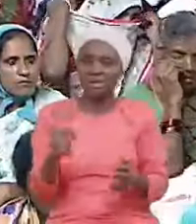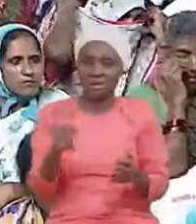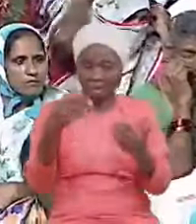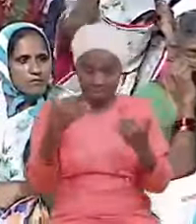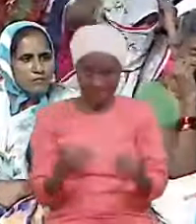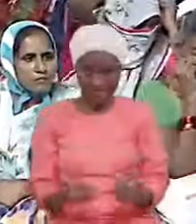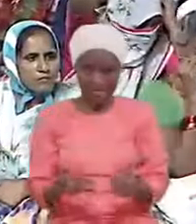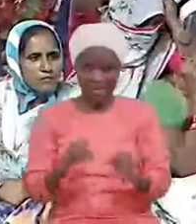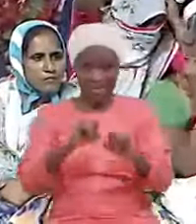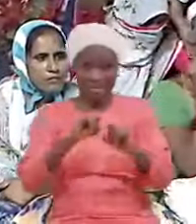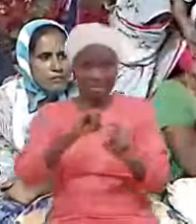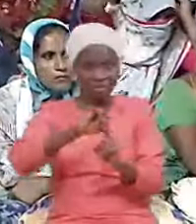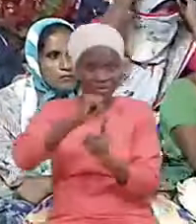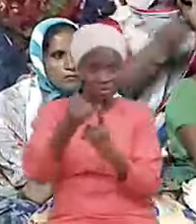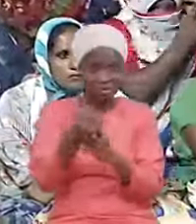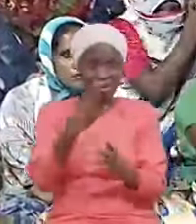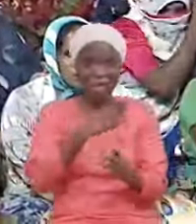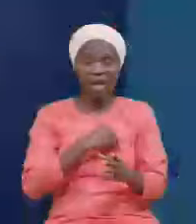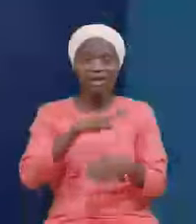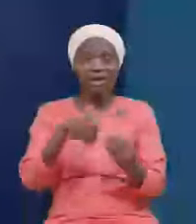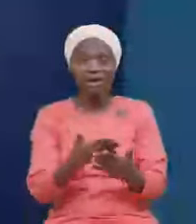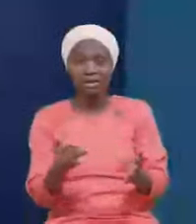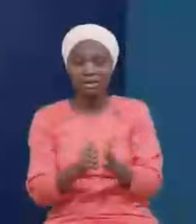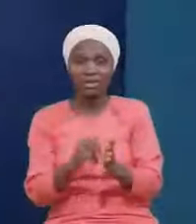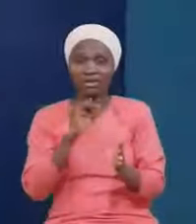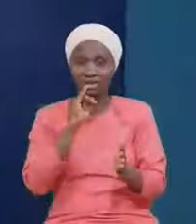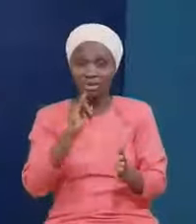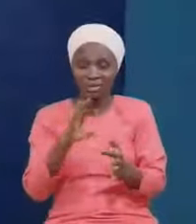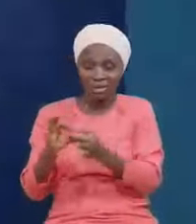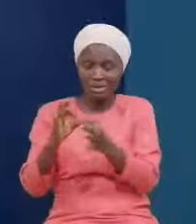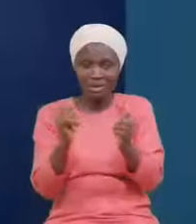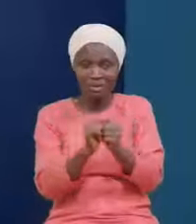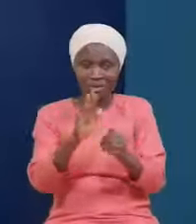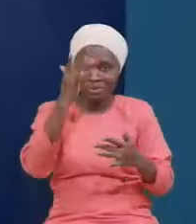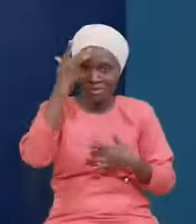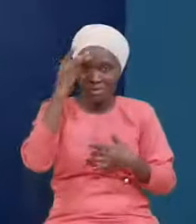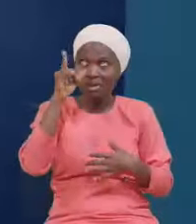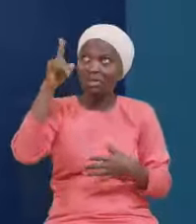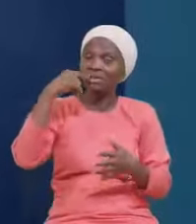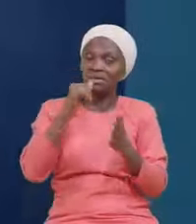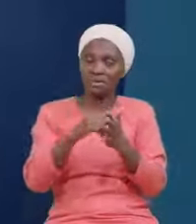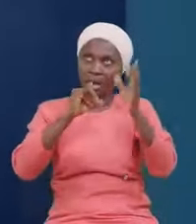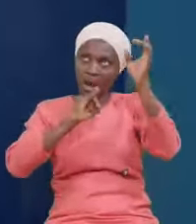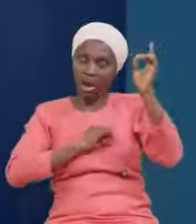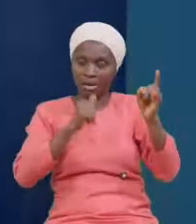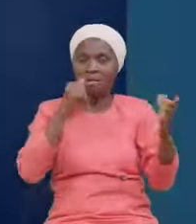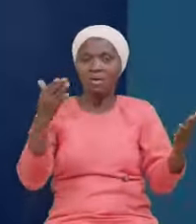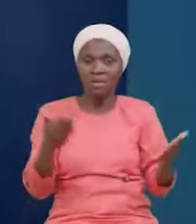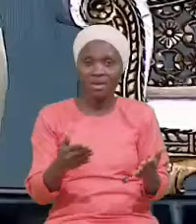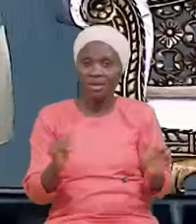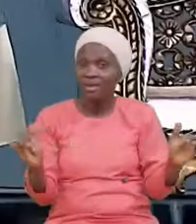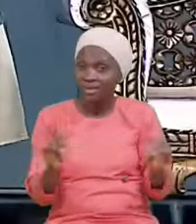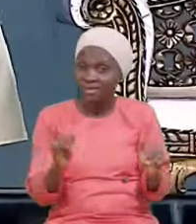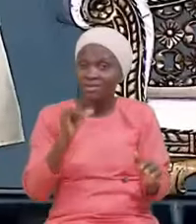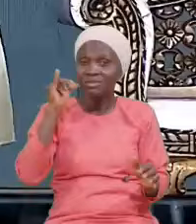situation and all the things associated with your sickness. He says, I'm here. The same